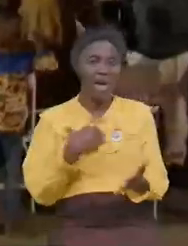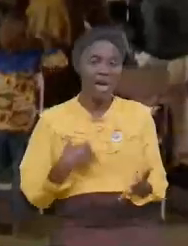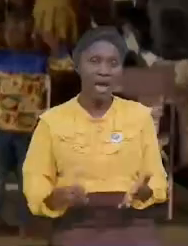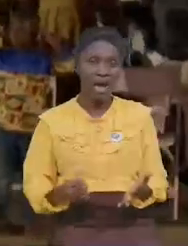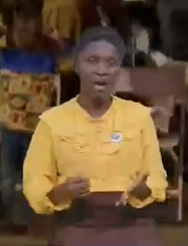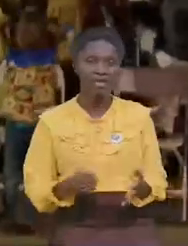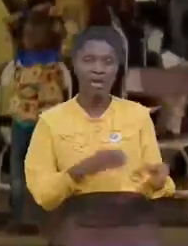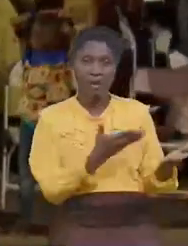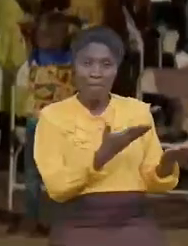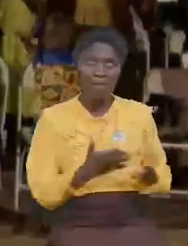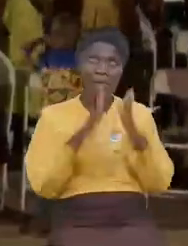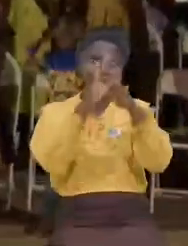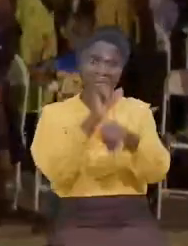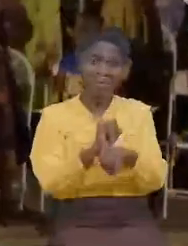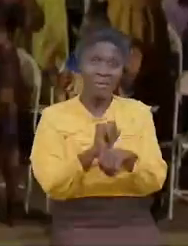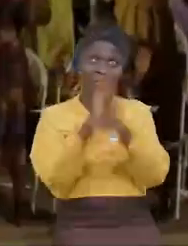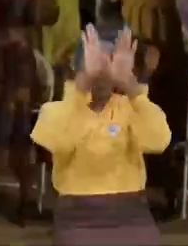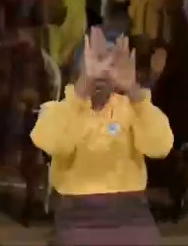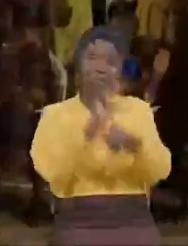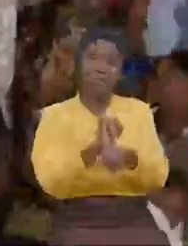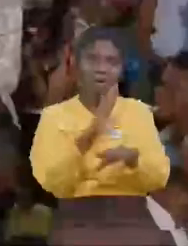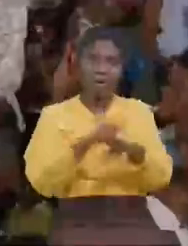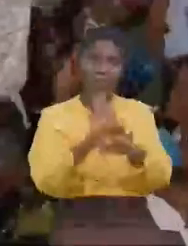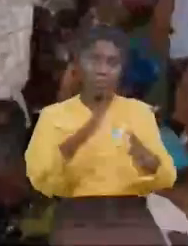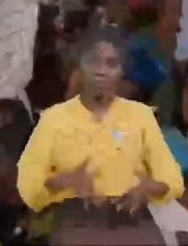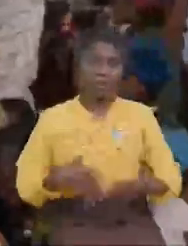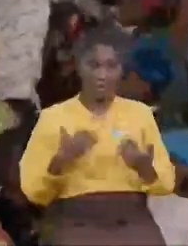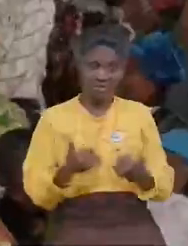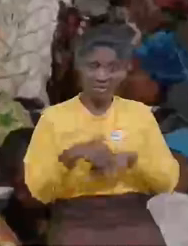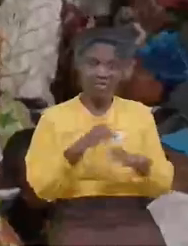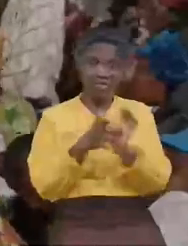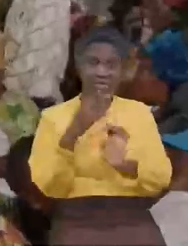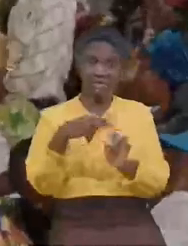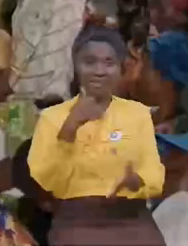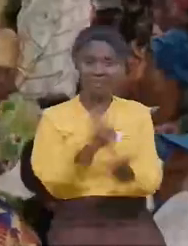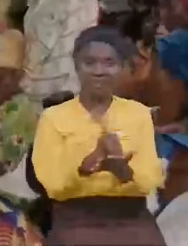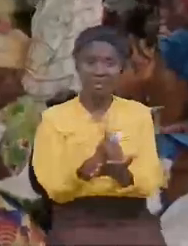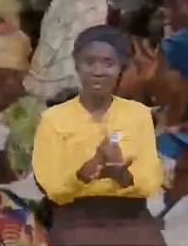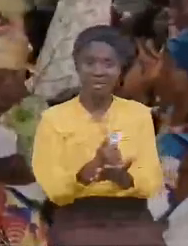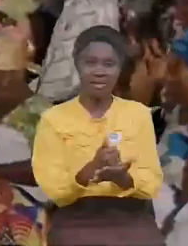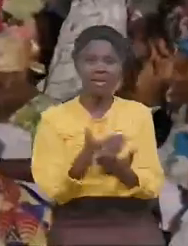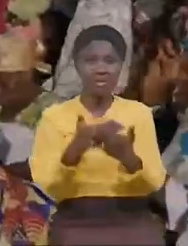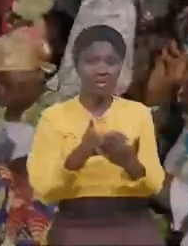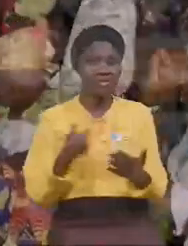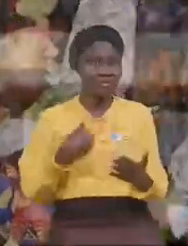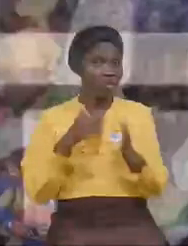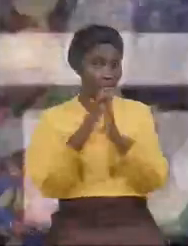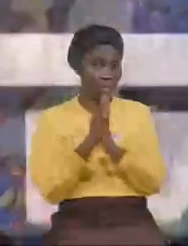muette et amènera le miracle sur votre vie ce soir au nom de Jésus-Christ. Avant la prière,